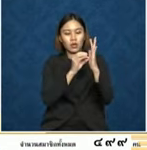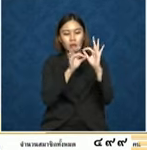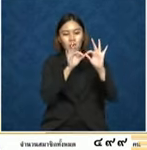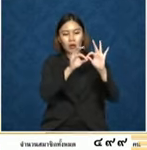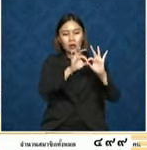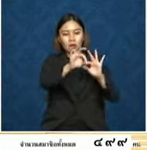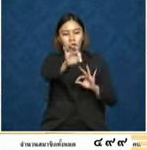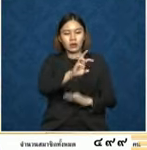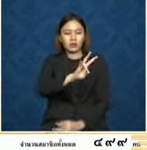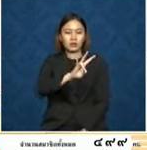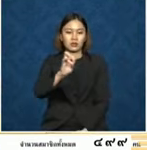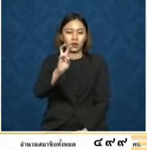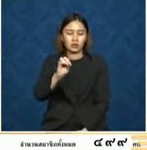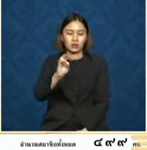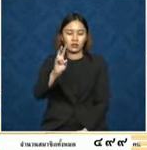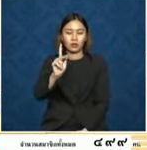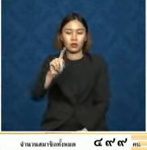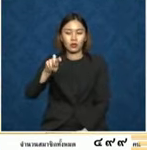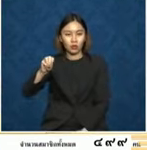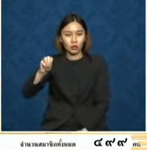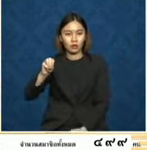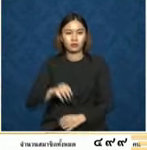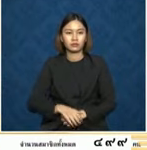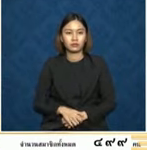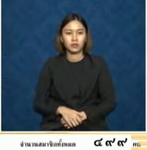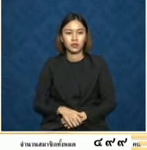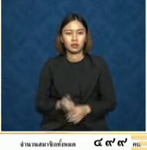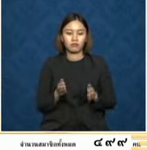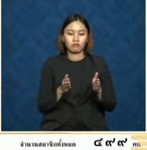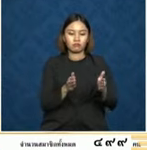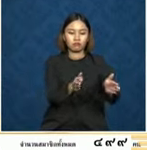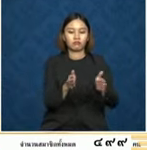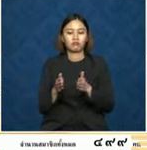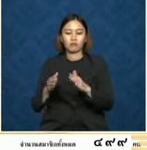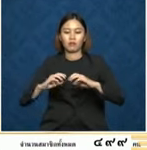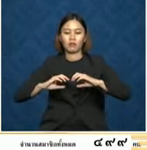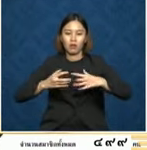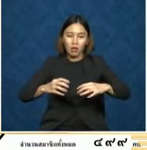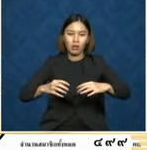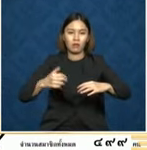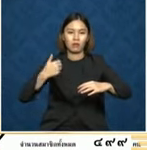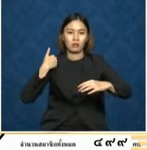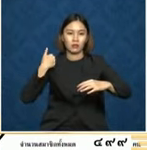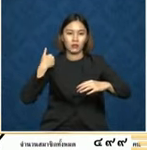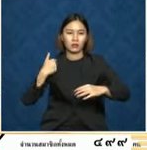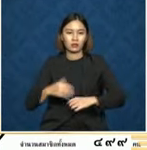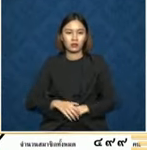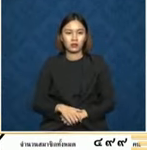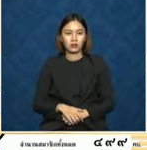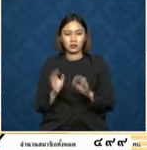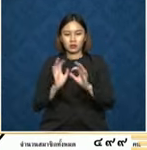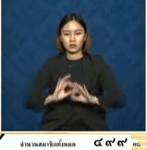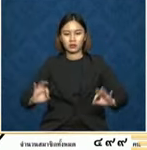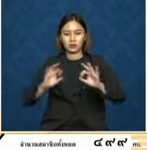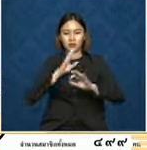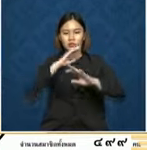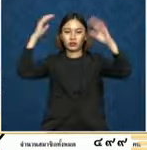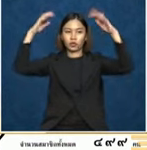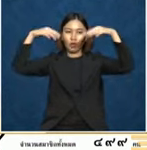ง770กิโลเมตรถนนท้นทางเป็นหลุมเป็นบ่อครับท่านประธานโดยเฉพาะหน้าฝ